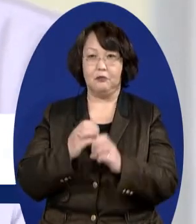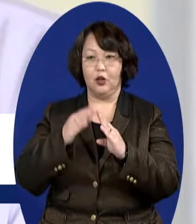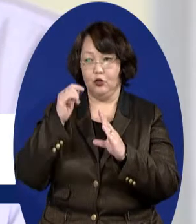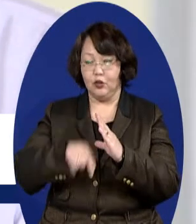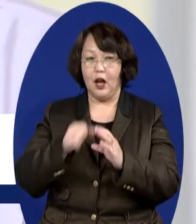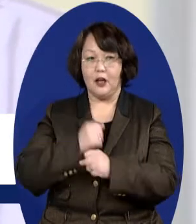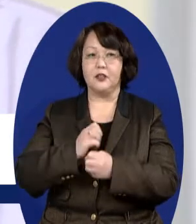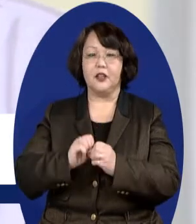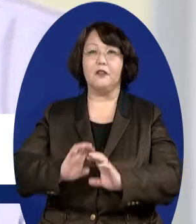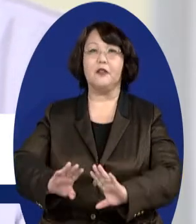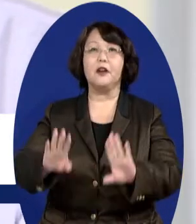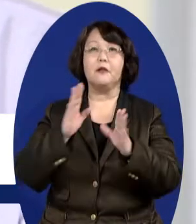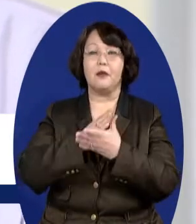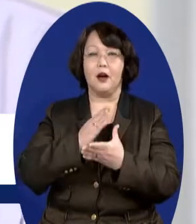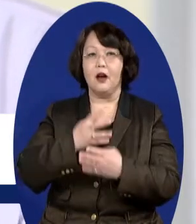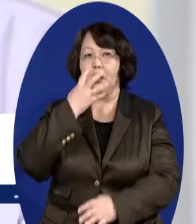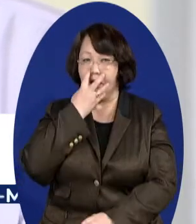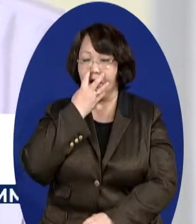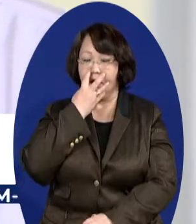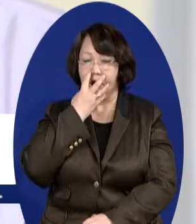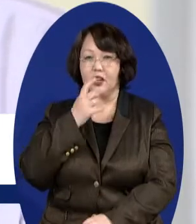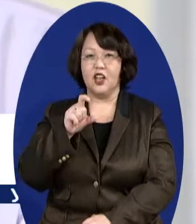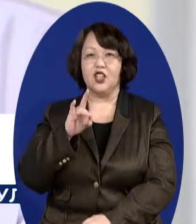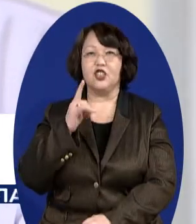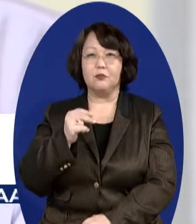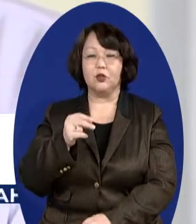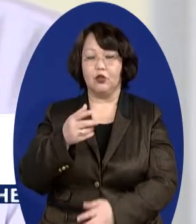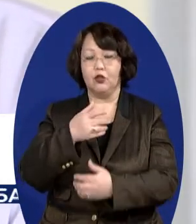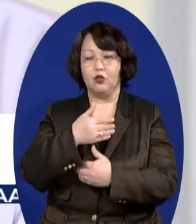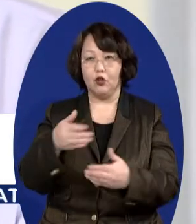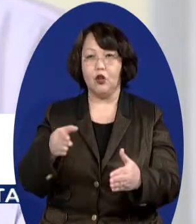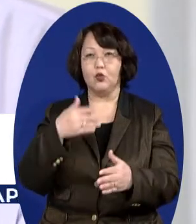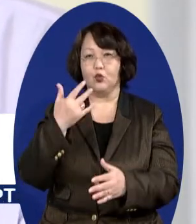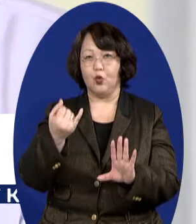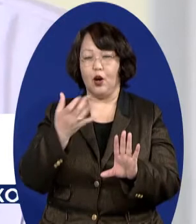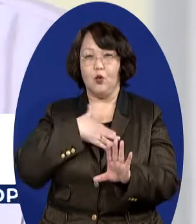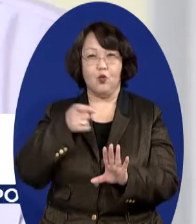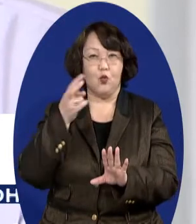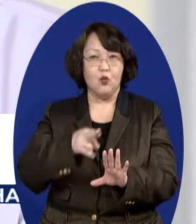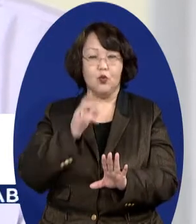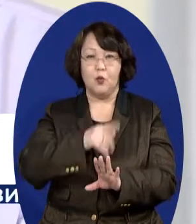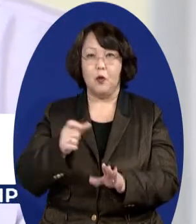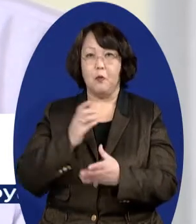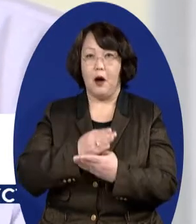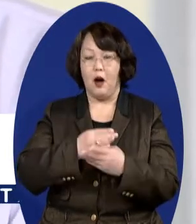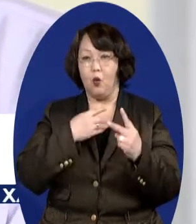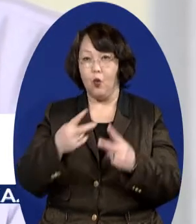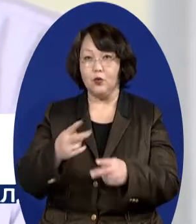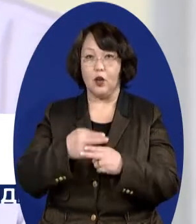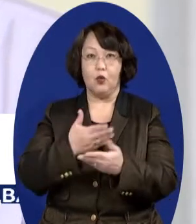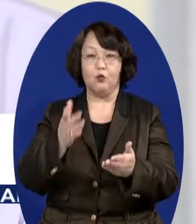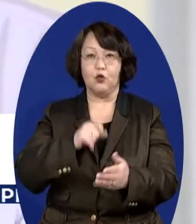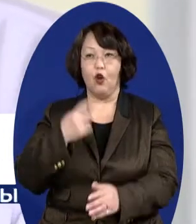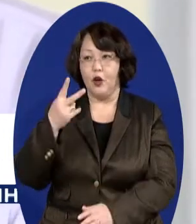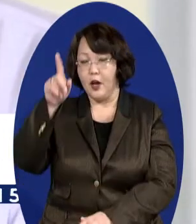гүйцэтгсэн хэвээр байна. За өнөөдөр бол манай эрчим тэмцлийн зэсэгт бол нийт 6 хүнд өвчтөн байна. Ингээд үйлчилж байгаа эмч бол 2 сувлэгч